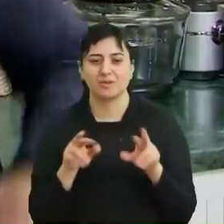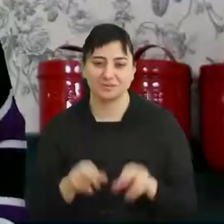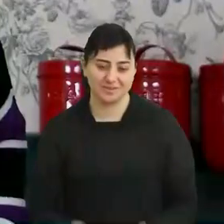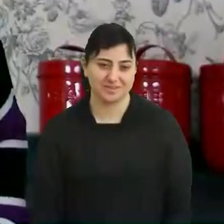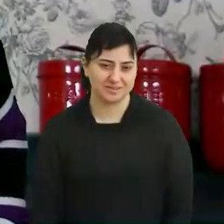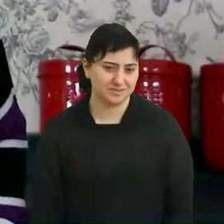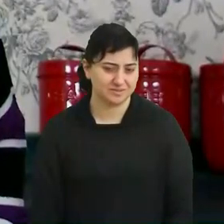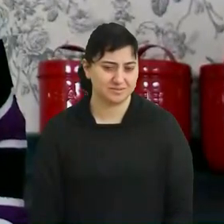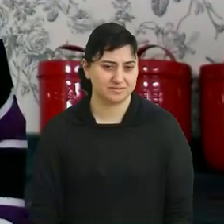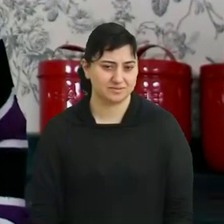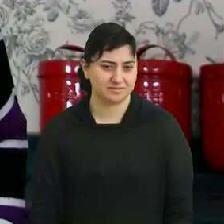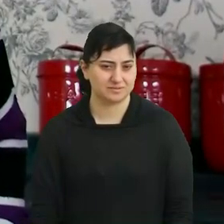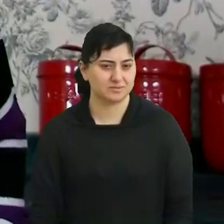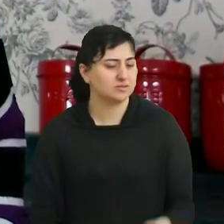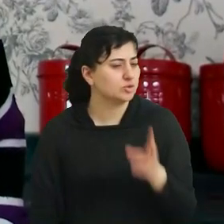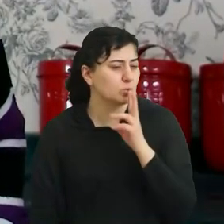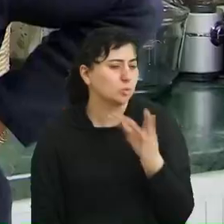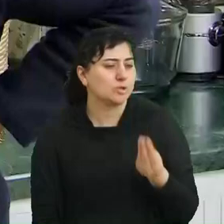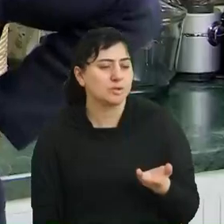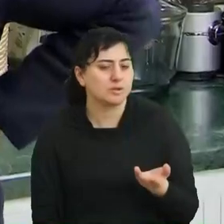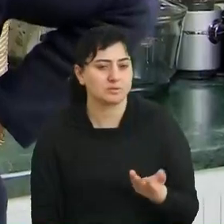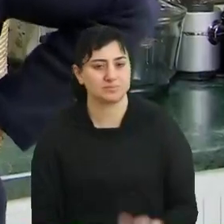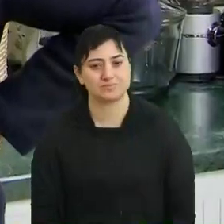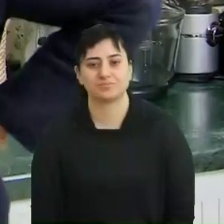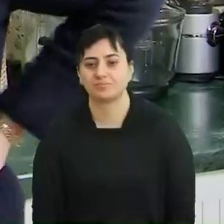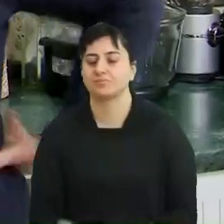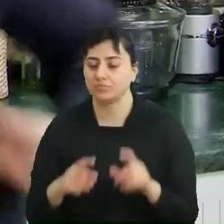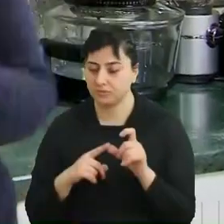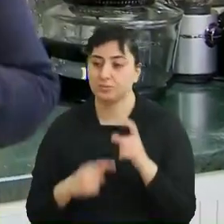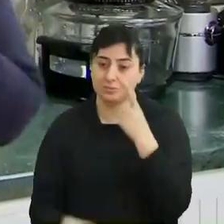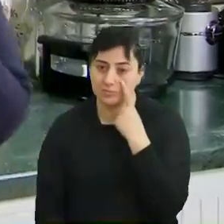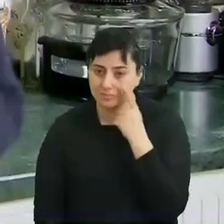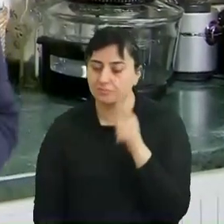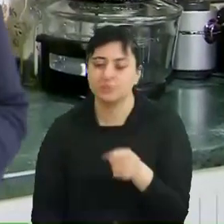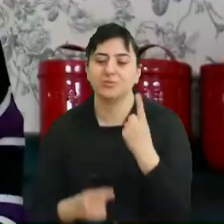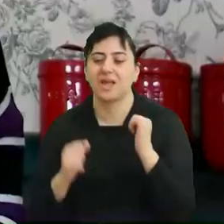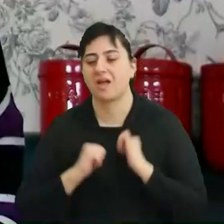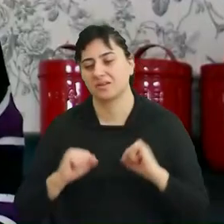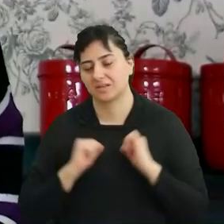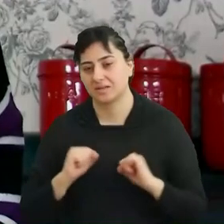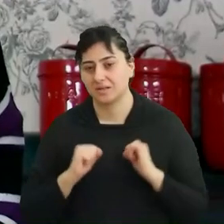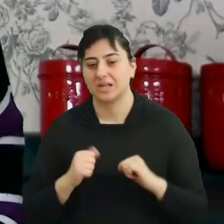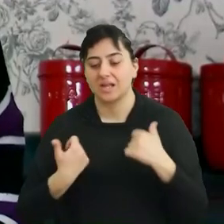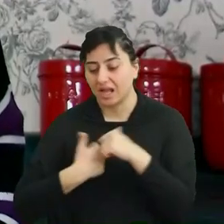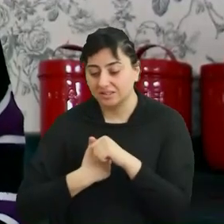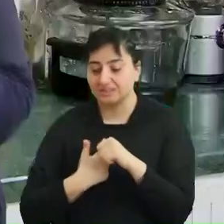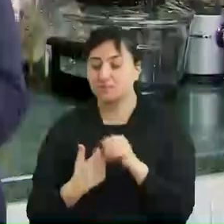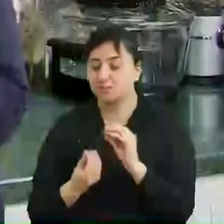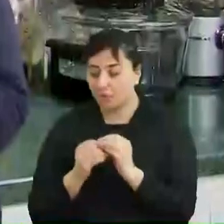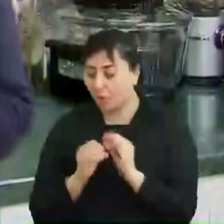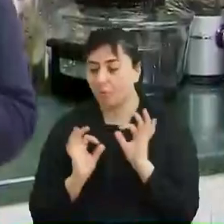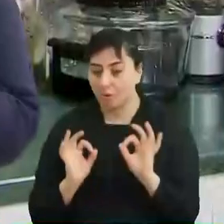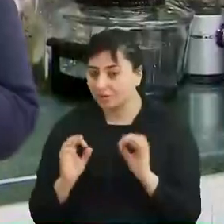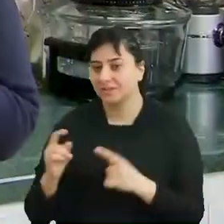yani. Sonuç ne yani? Ne oluyor yani? Şükrücüğüm bakacağım. Bu bir egzersizmiş. Eşler birbirlerinin